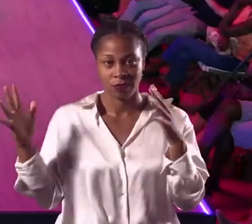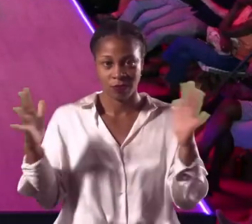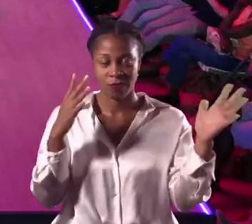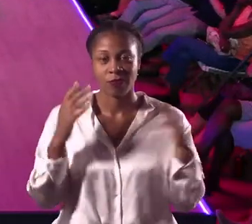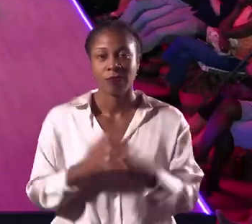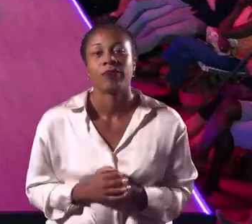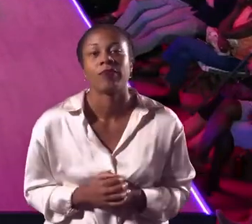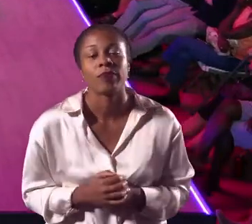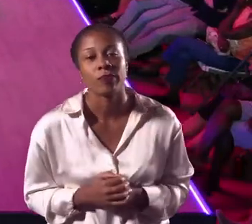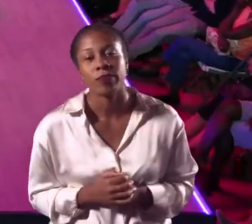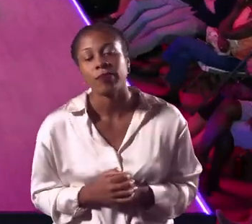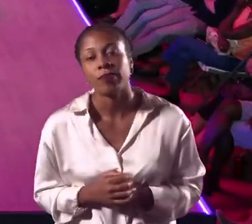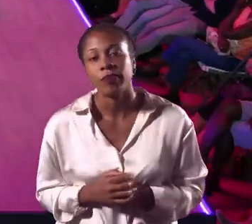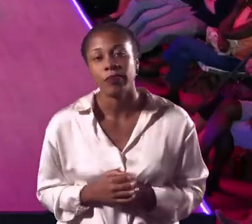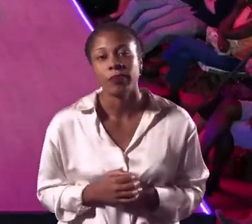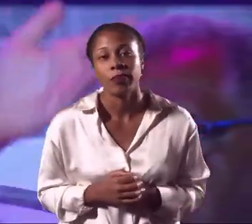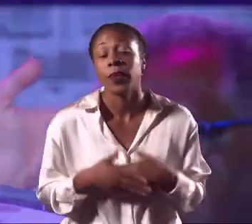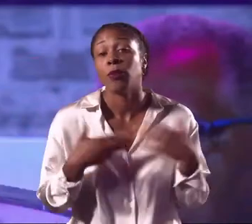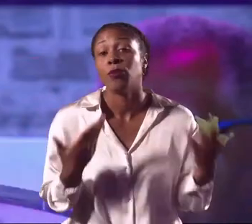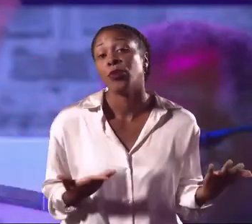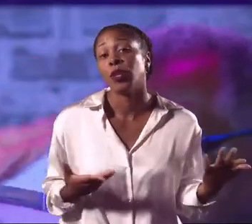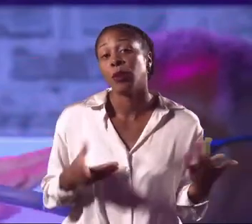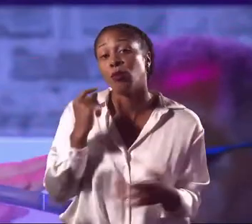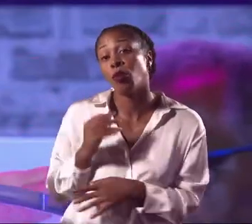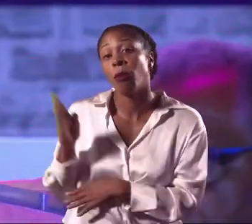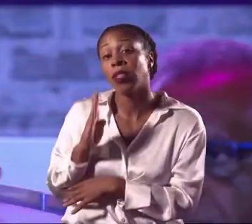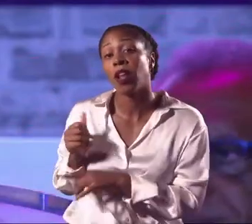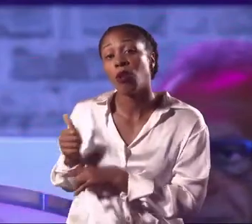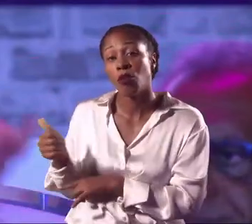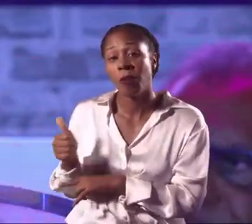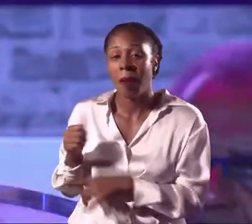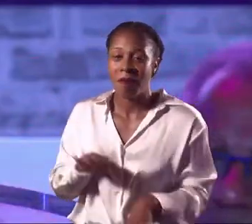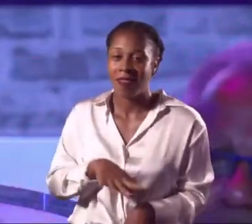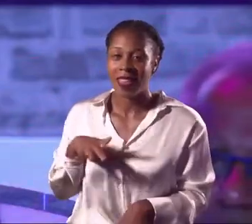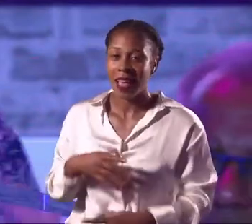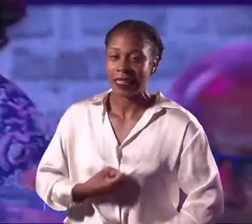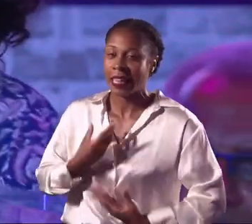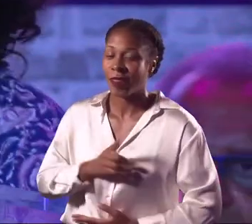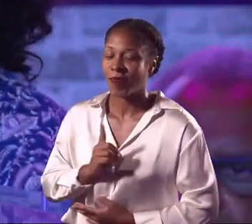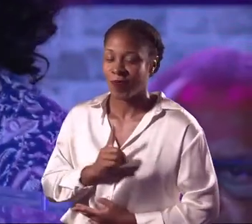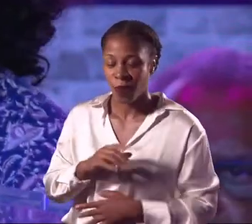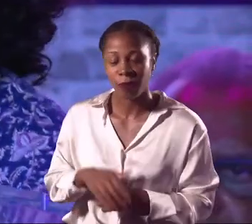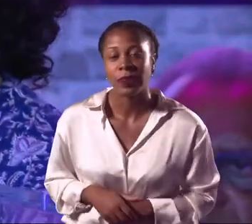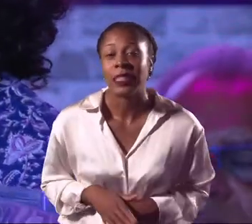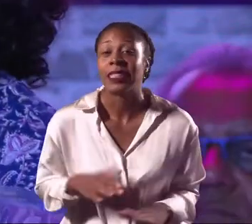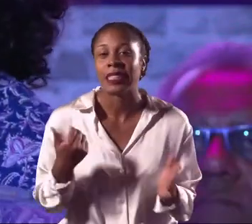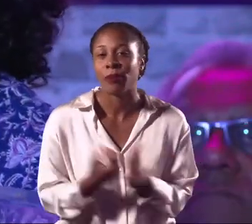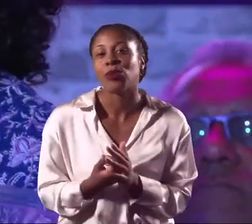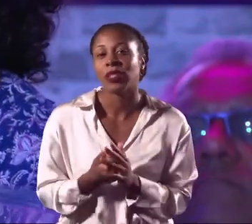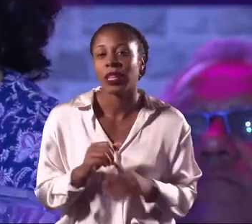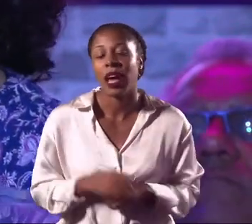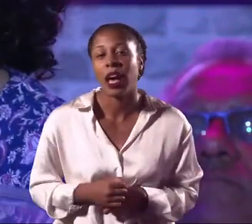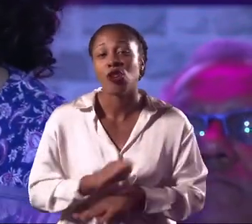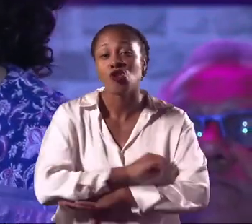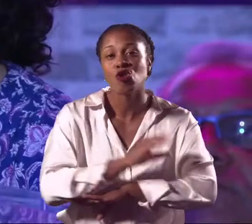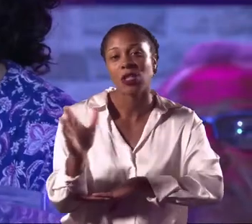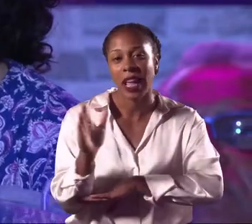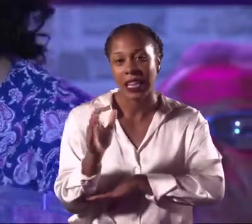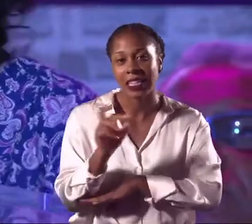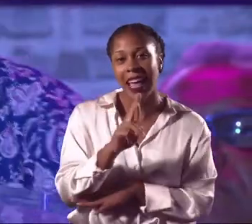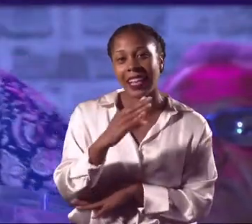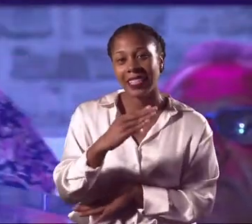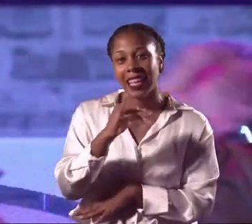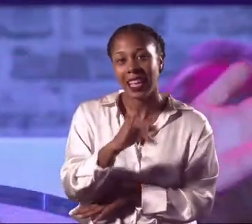Et puis, puisqu'il n'était pas très fier de le dire, et que c'est pour cela que la journaliste de RCI a été mise à